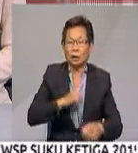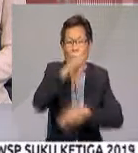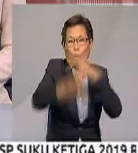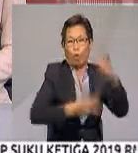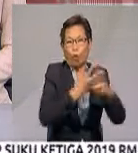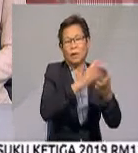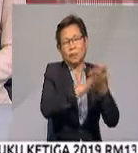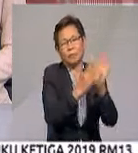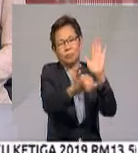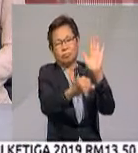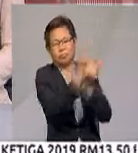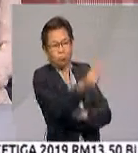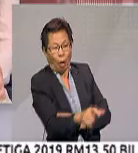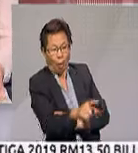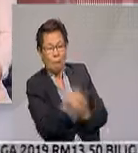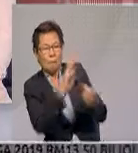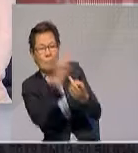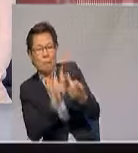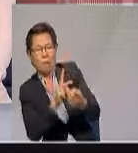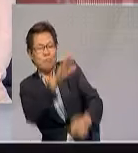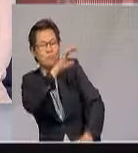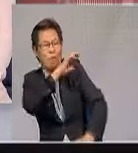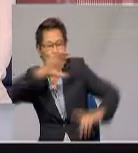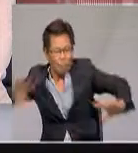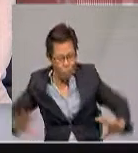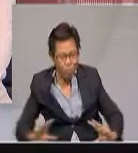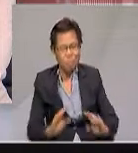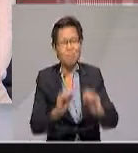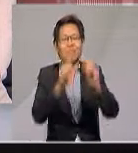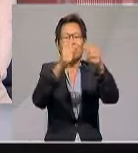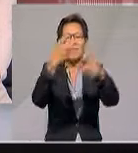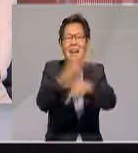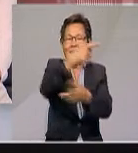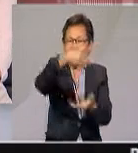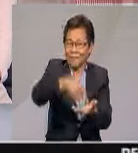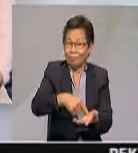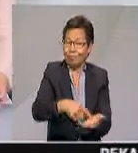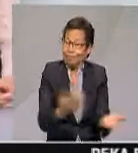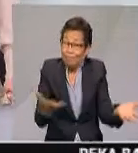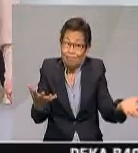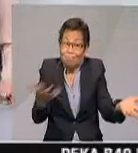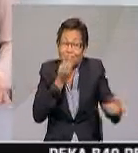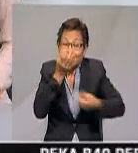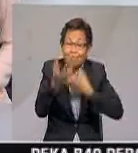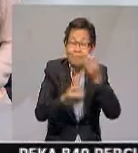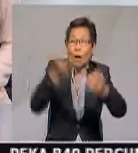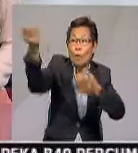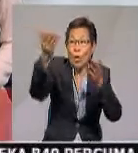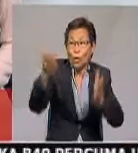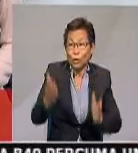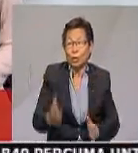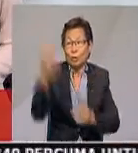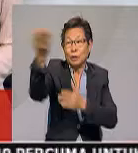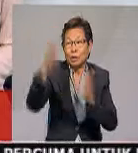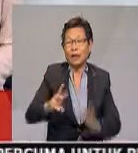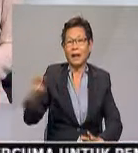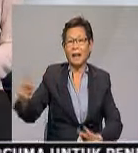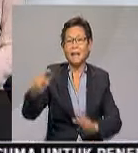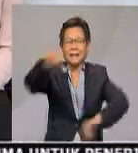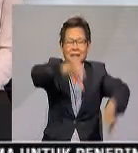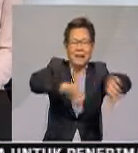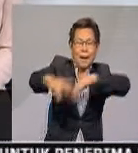menjadikan beliau individu paling tepat mempengerusikan sidang kemuncak kali ini. Perkara itu disuarakan pensyarah kanan Sains